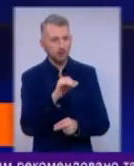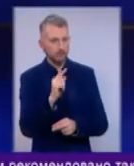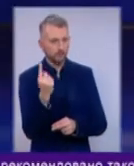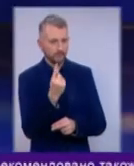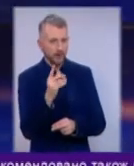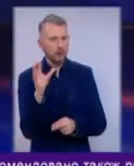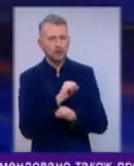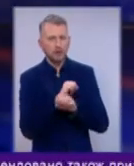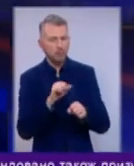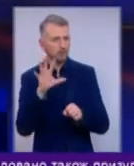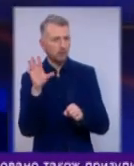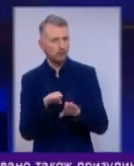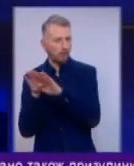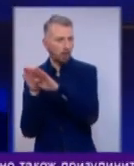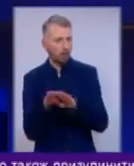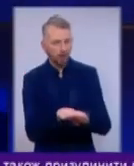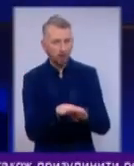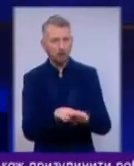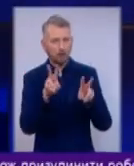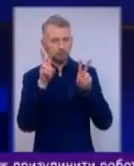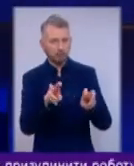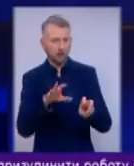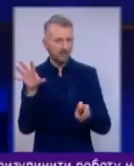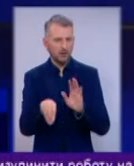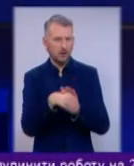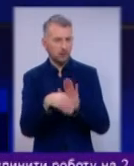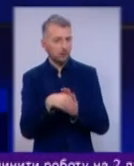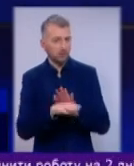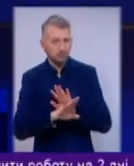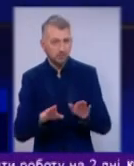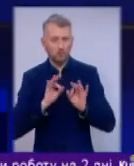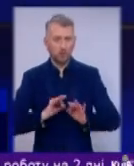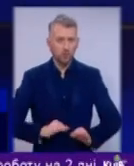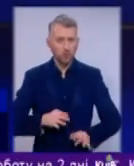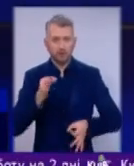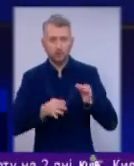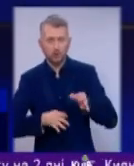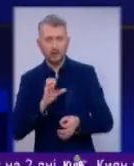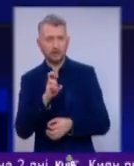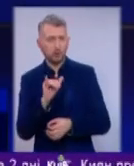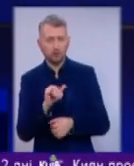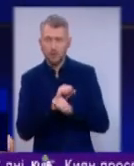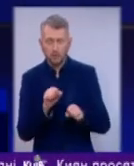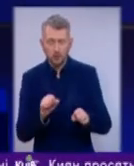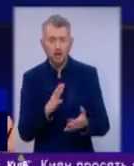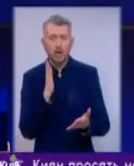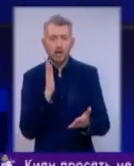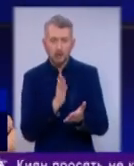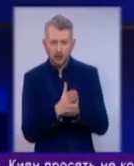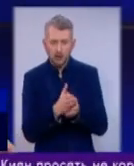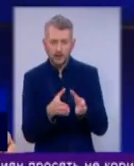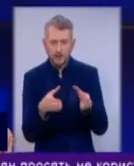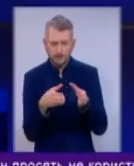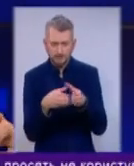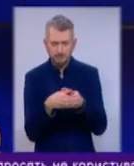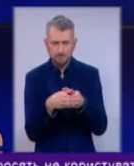не можна всіх під одну лінійку взяти і сказати, що всі хабарники в прокуратурі, в суді, в СБУ, є невеличкий прошарок